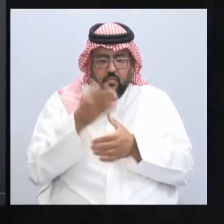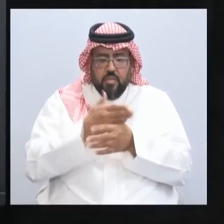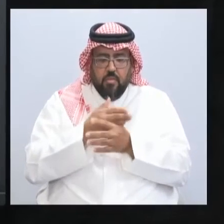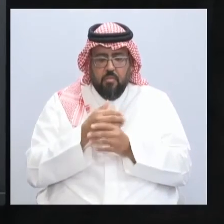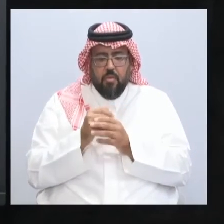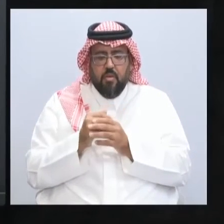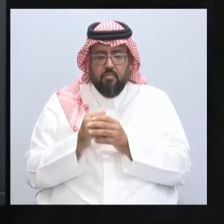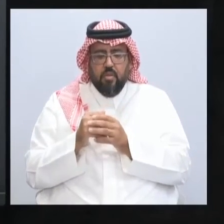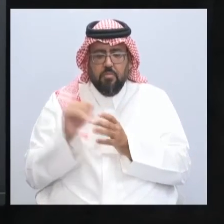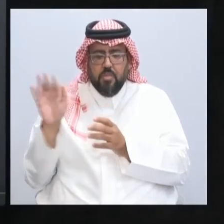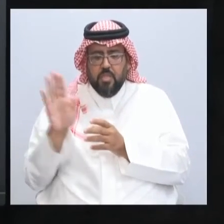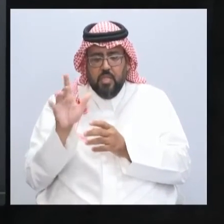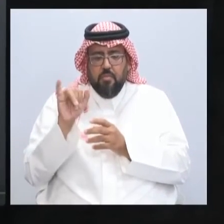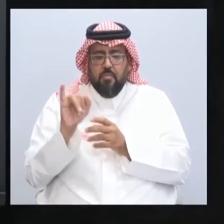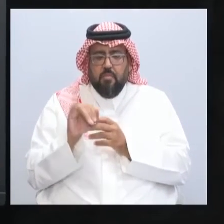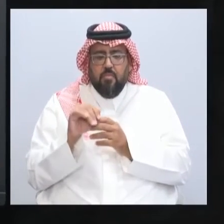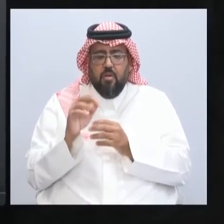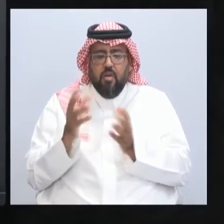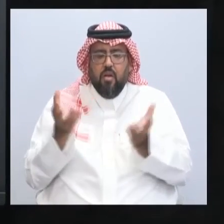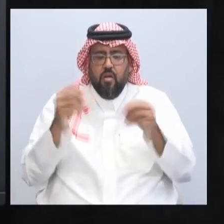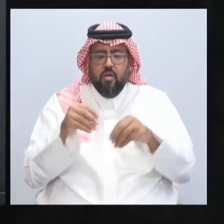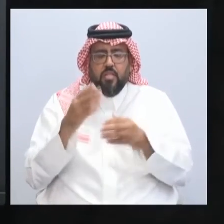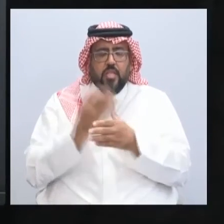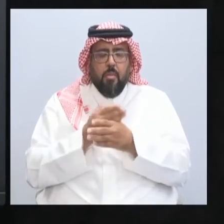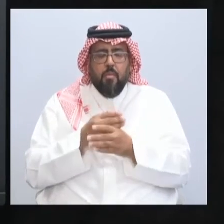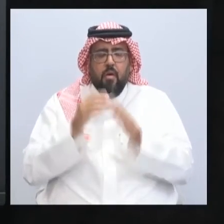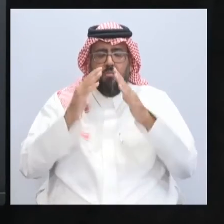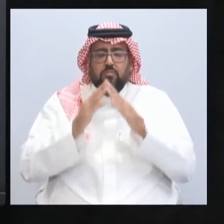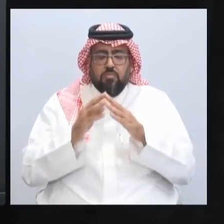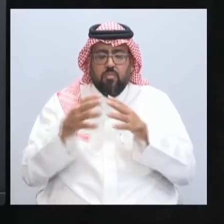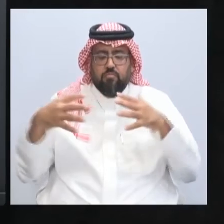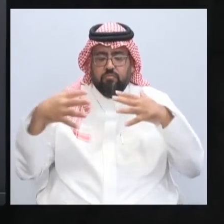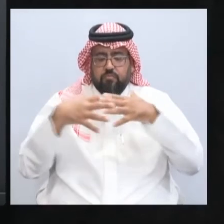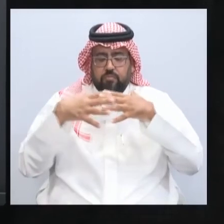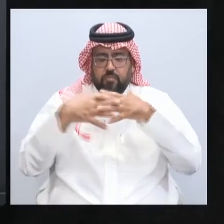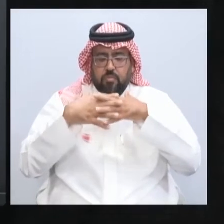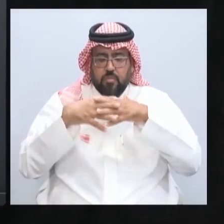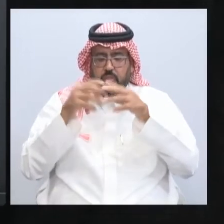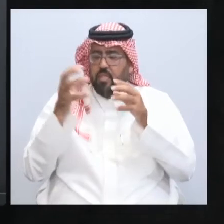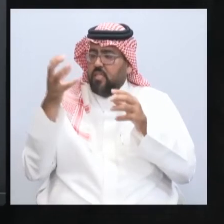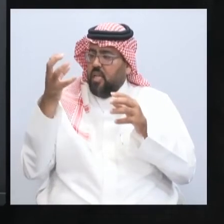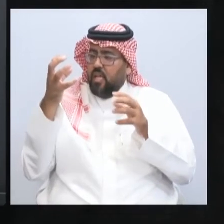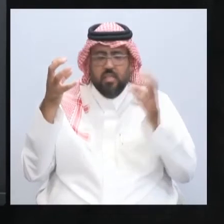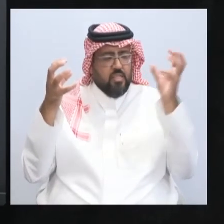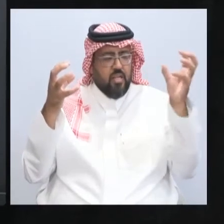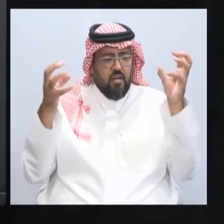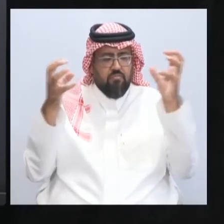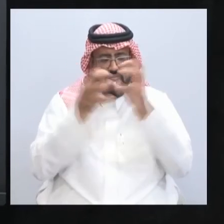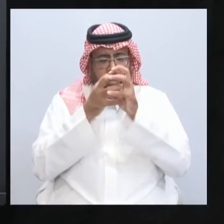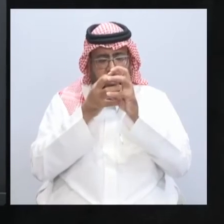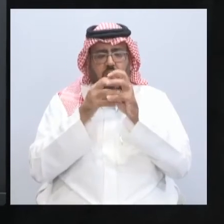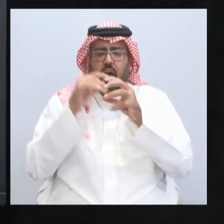انها ذات مساميه تكونت من التحام رواسب الصخور على مده زمن